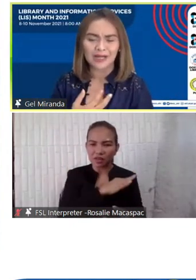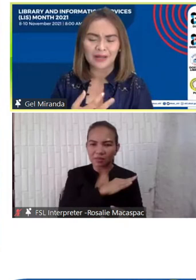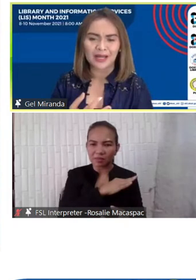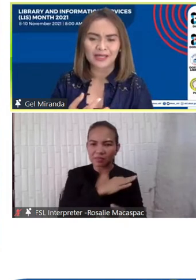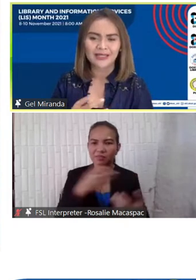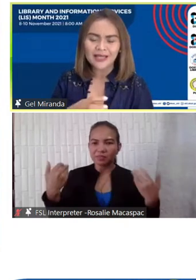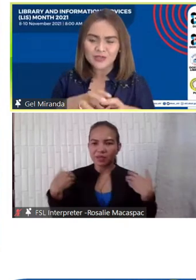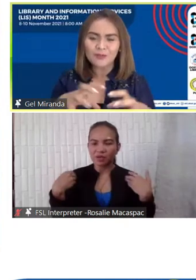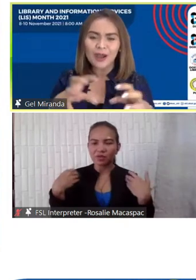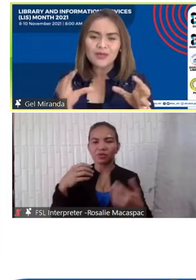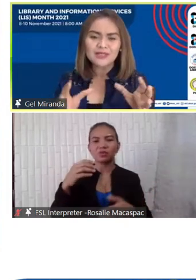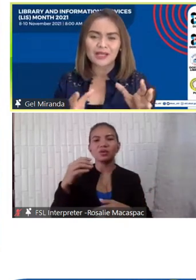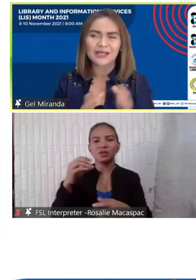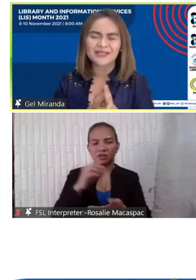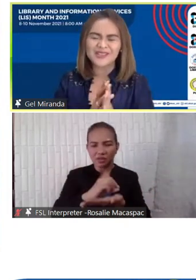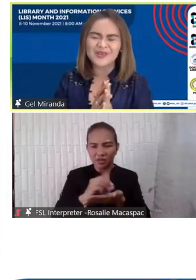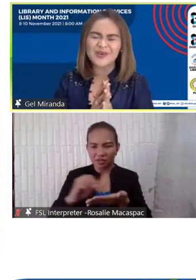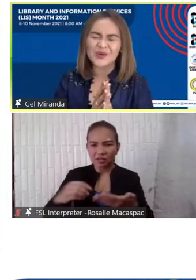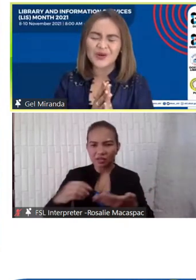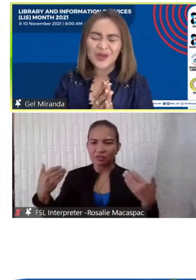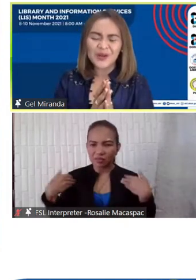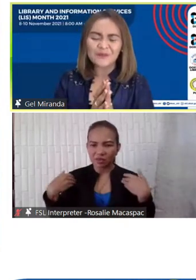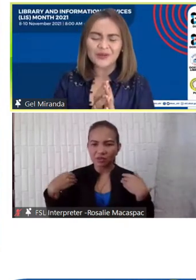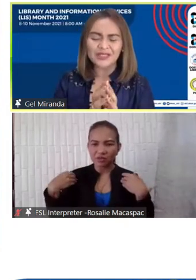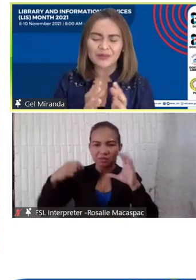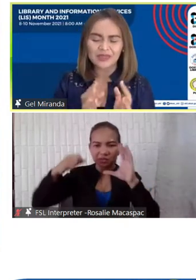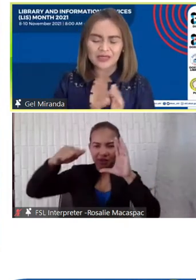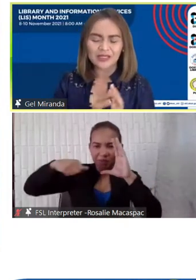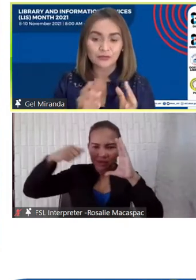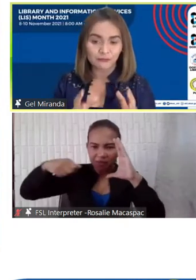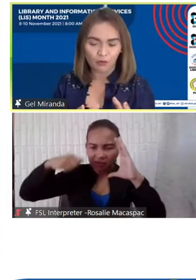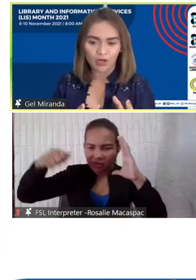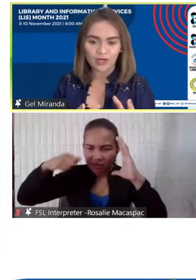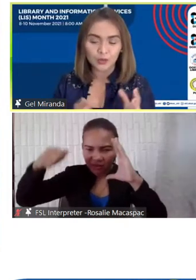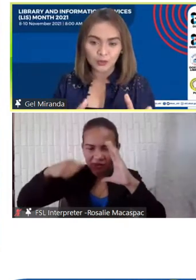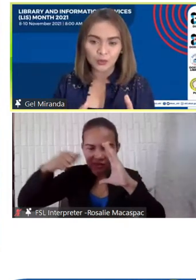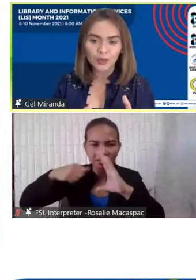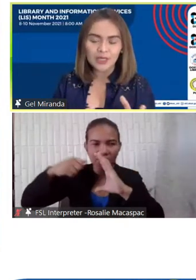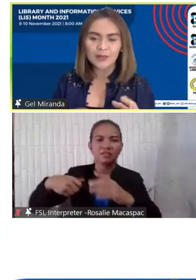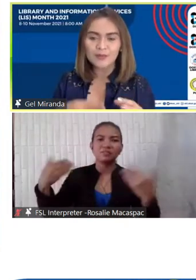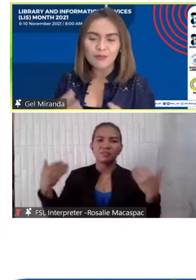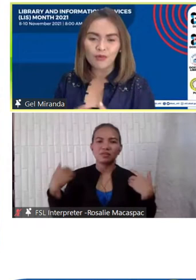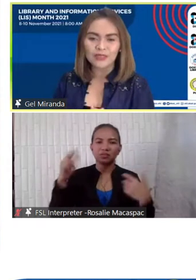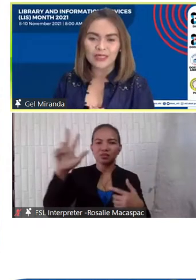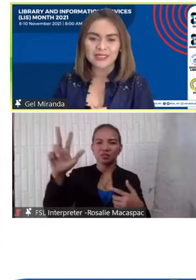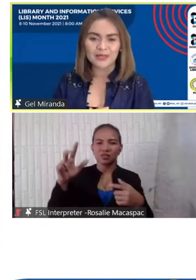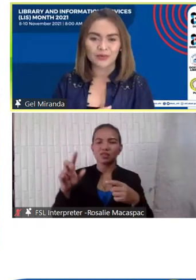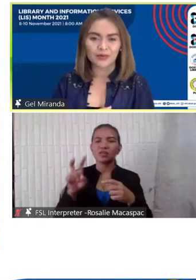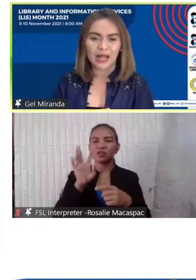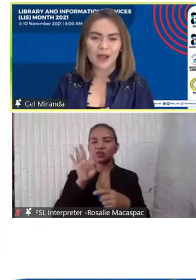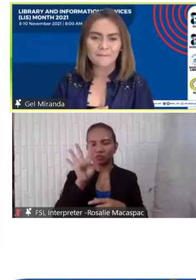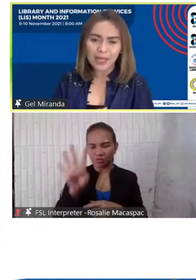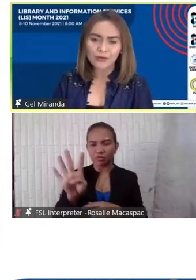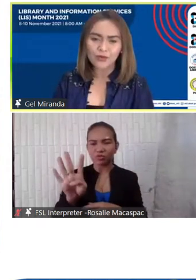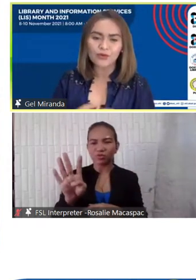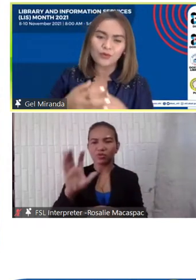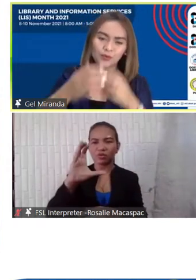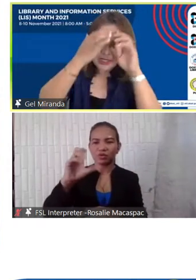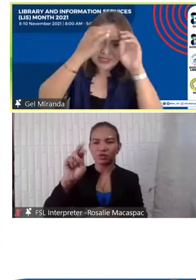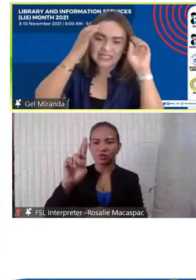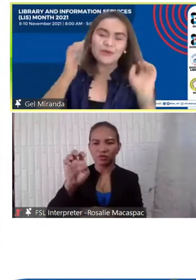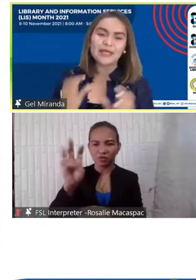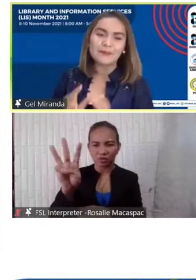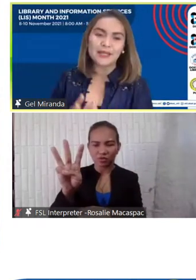akong cameraman. So, bawat segment, siguro, meron kaming 3 to 4 crew na bumubuo talaga sa programa. Pero